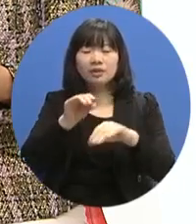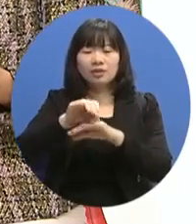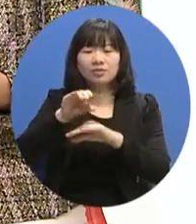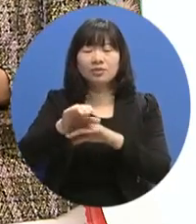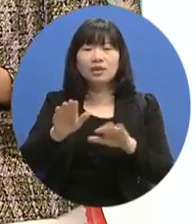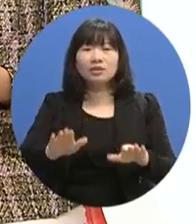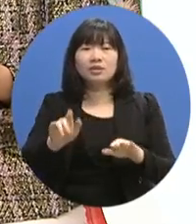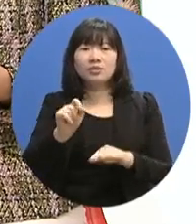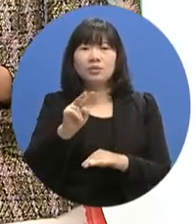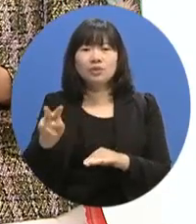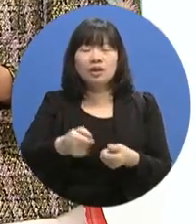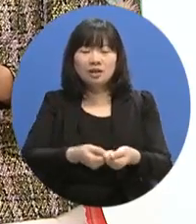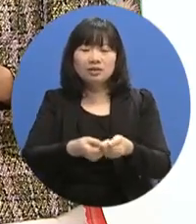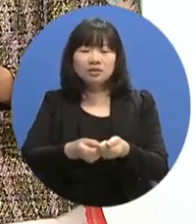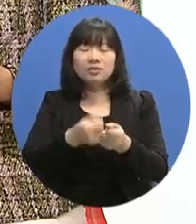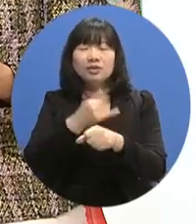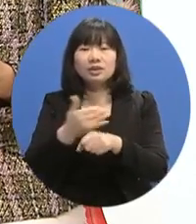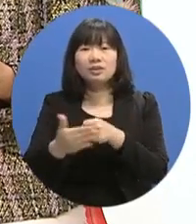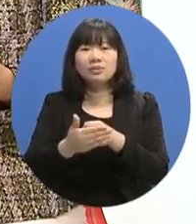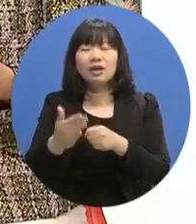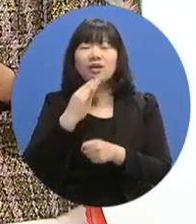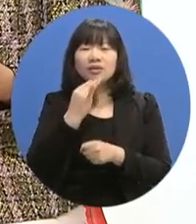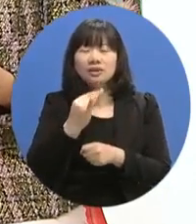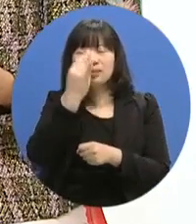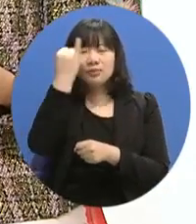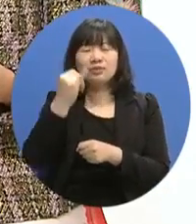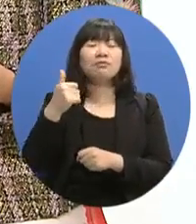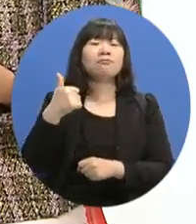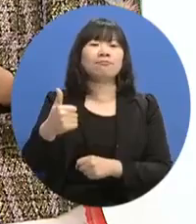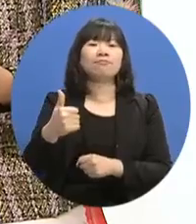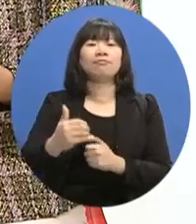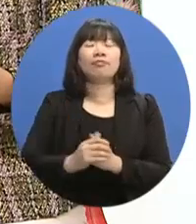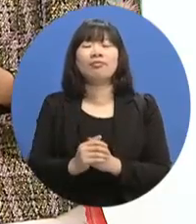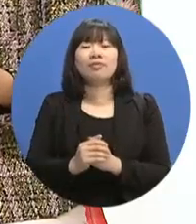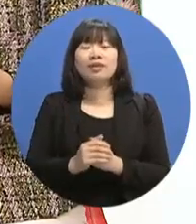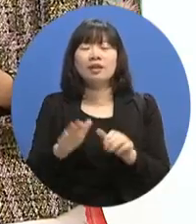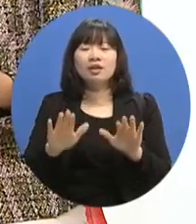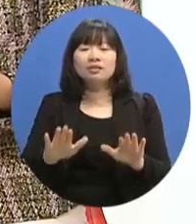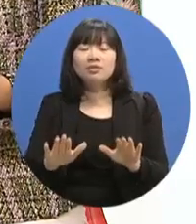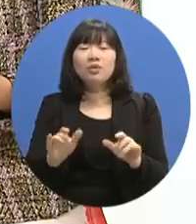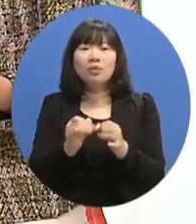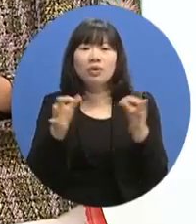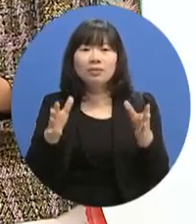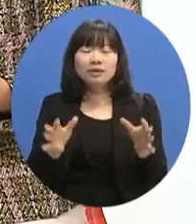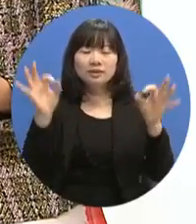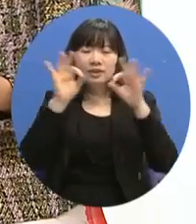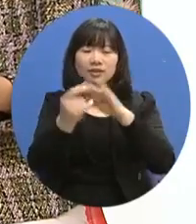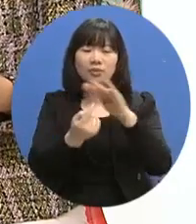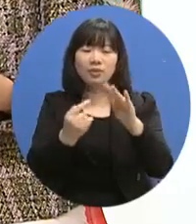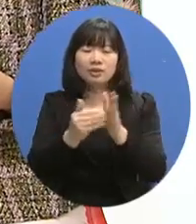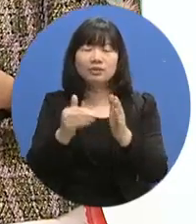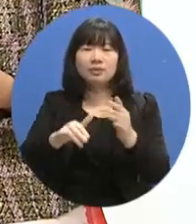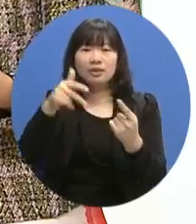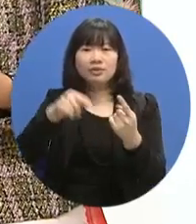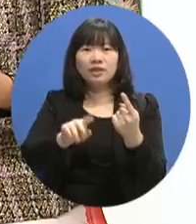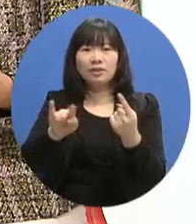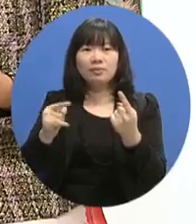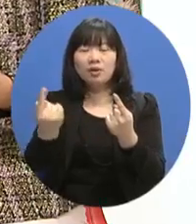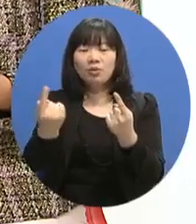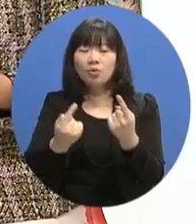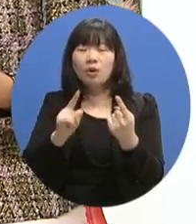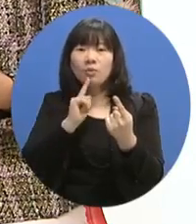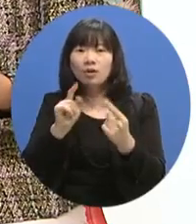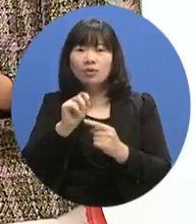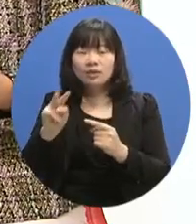또 고야가 하달라게 끌어주시고, 맞아. 역시 우리 할머니가 최고세요. 예. 네. 아니, 이번에는 오랜만에 찾아뵙지만요, 원래 일주일에 한 번씩